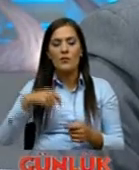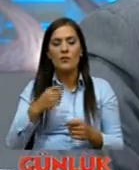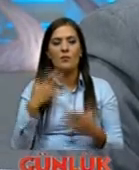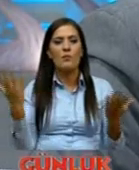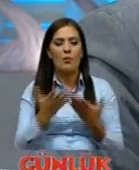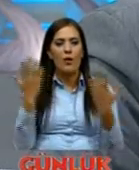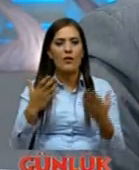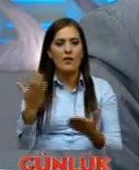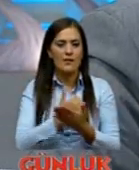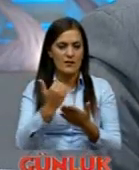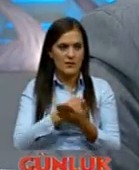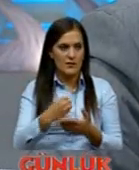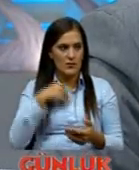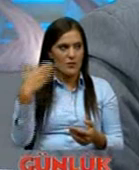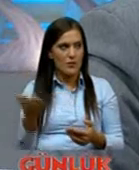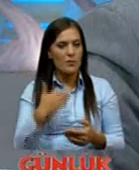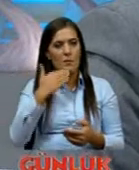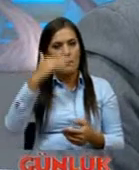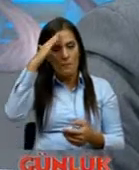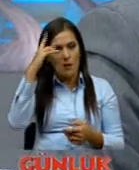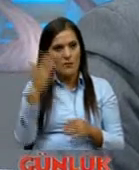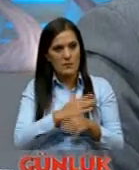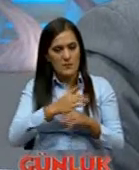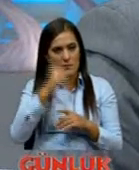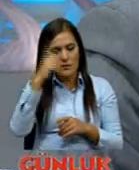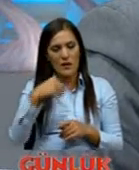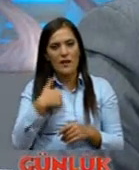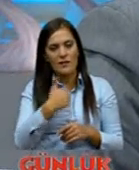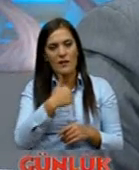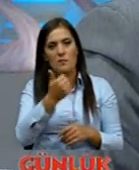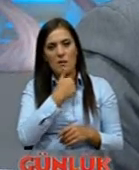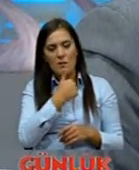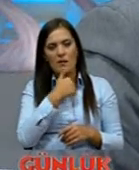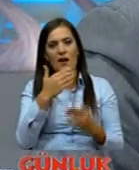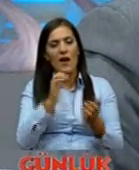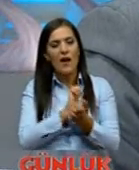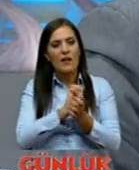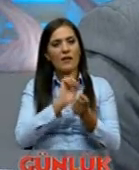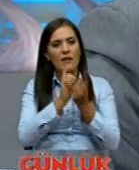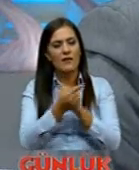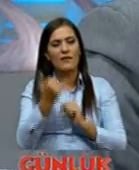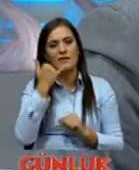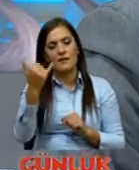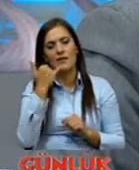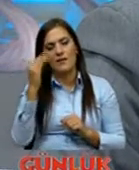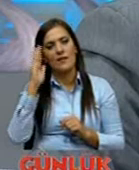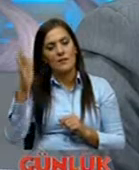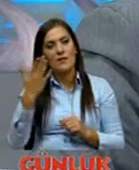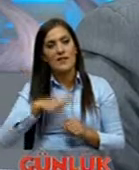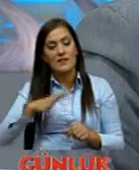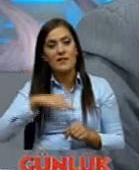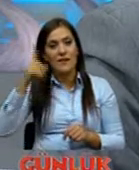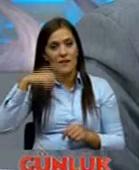kazanç diliyorum. Evet. Bayram vesilesiyle annesini, babasını, ailesini ziyarete gitmek